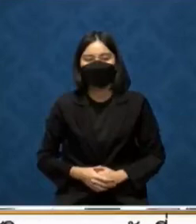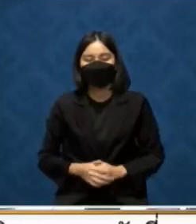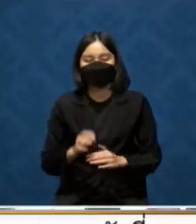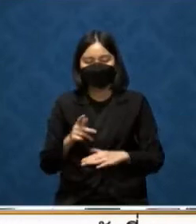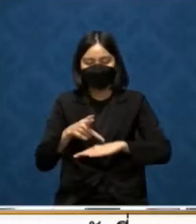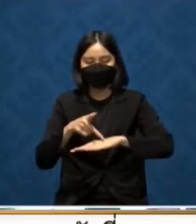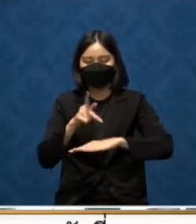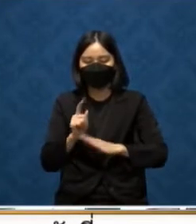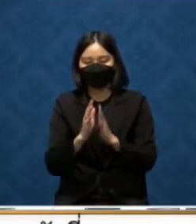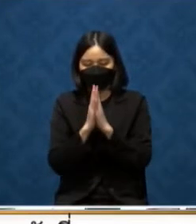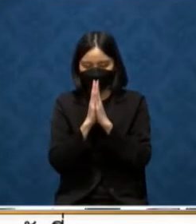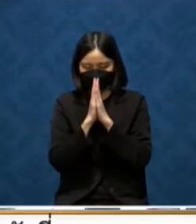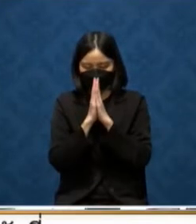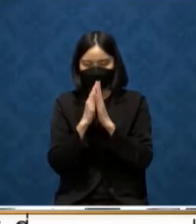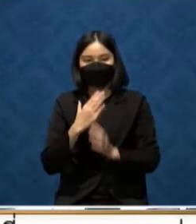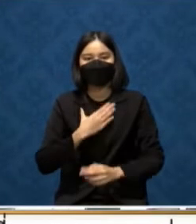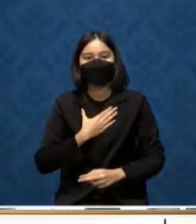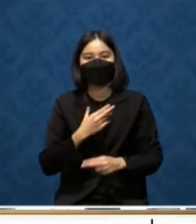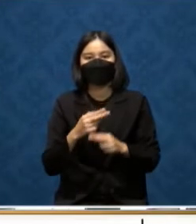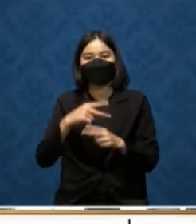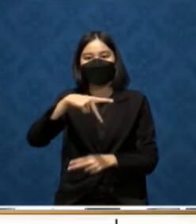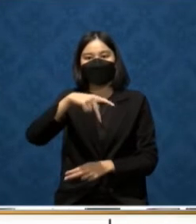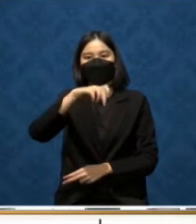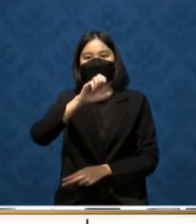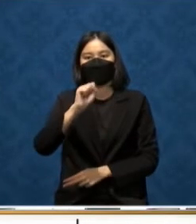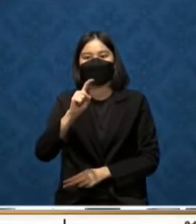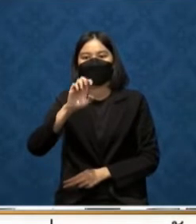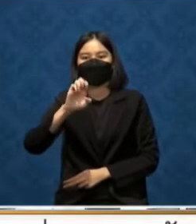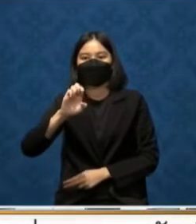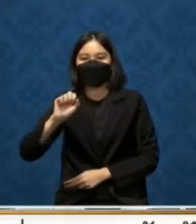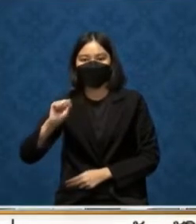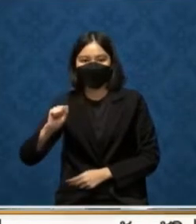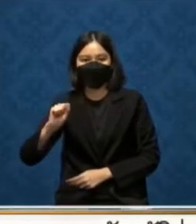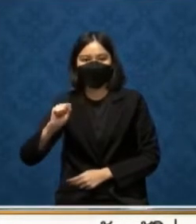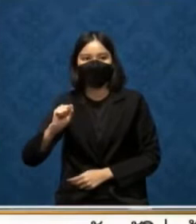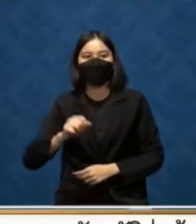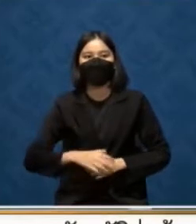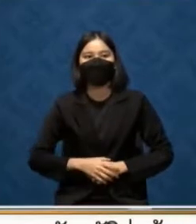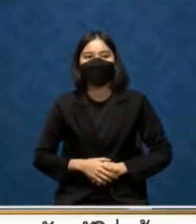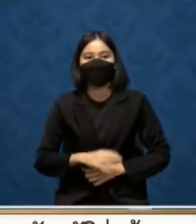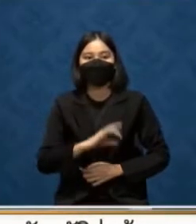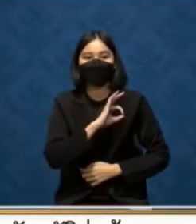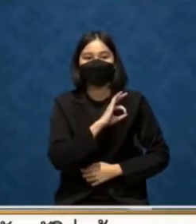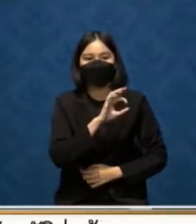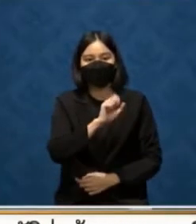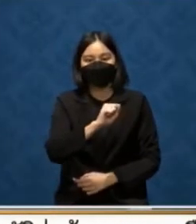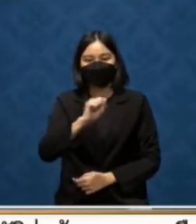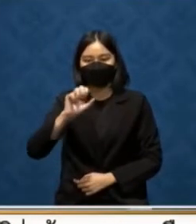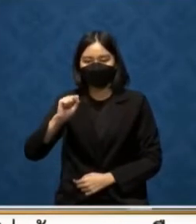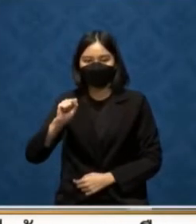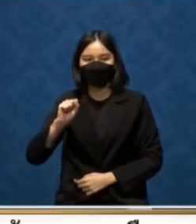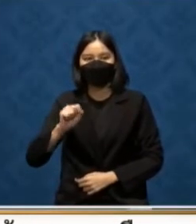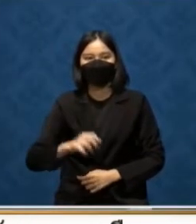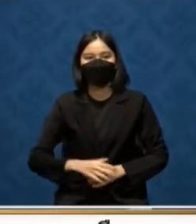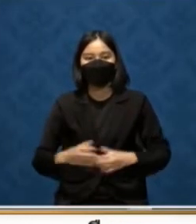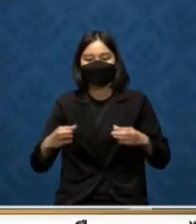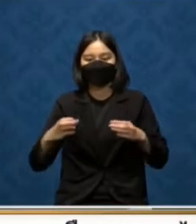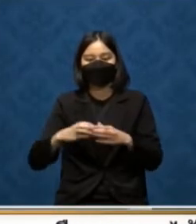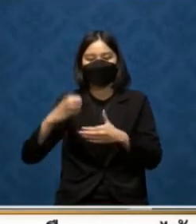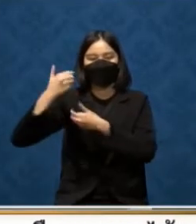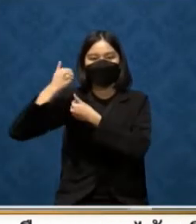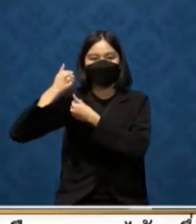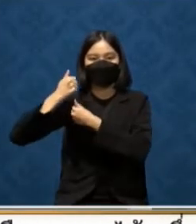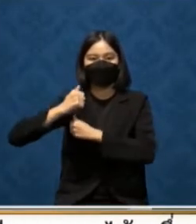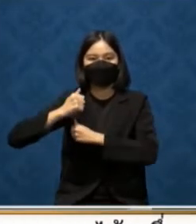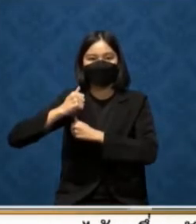กราเรียท่านประทานที่ขอรบกาผม ในพิศิธ ลิงอาธรรมสมาชิสภาพูทางรัศดรณแบเป็ชี รายชื่อ ภักประชาทิ